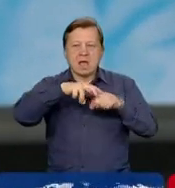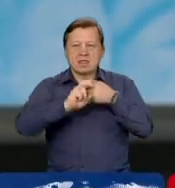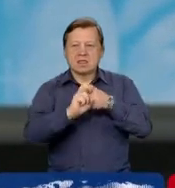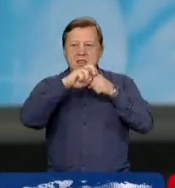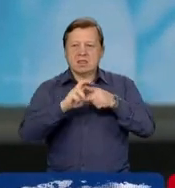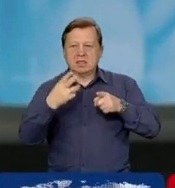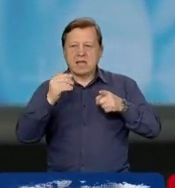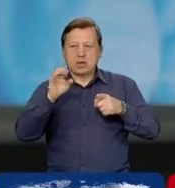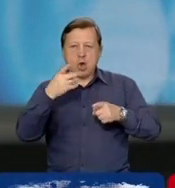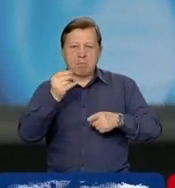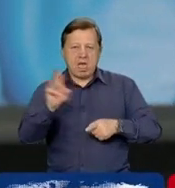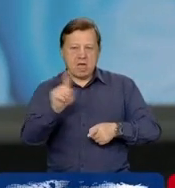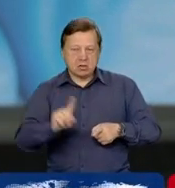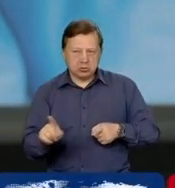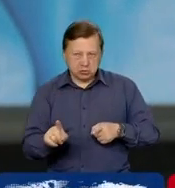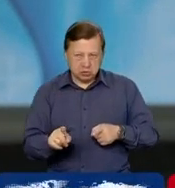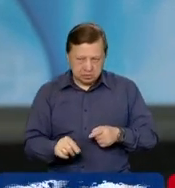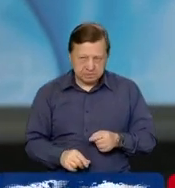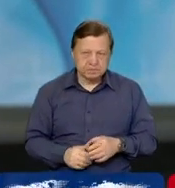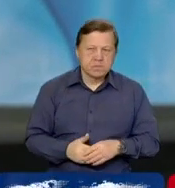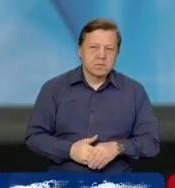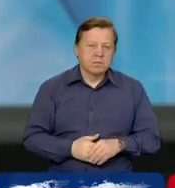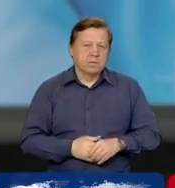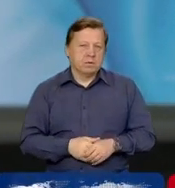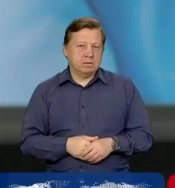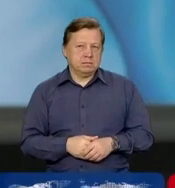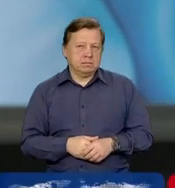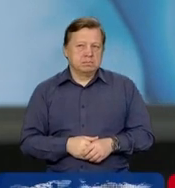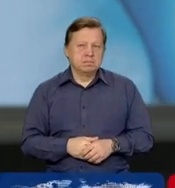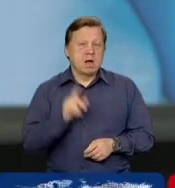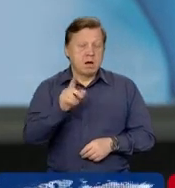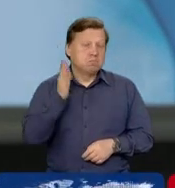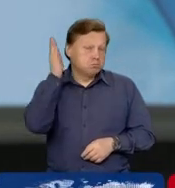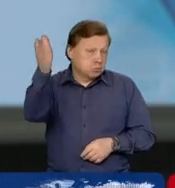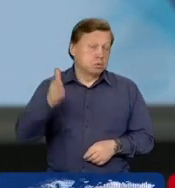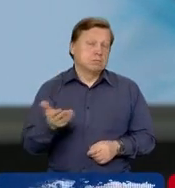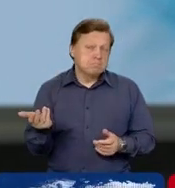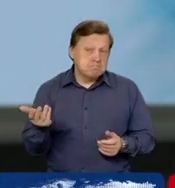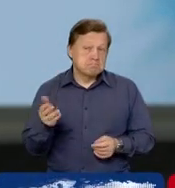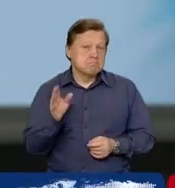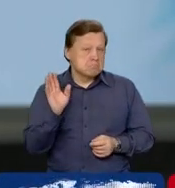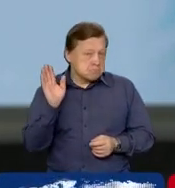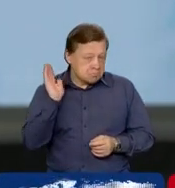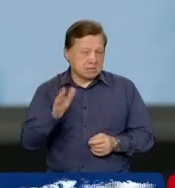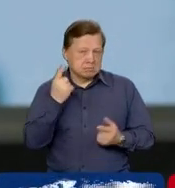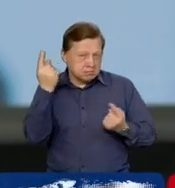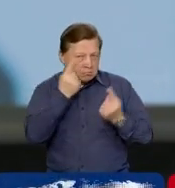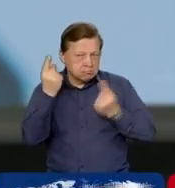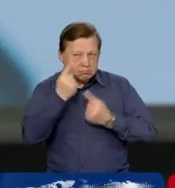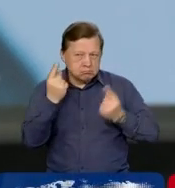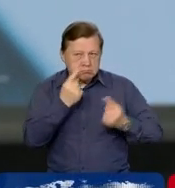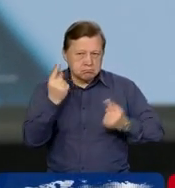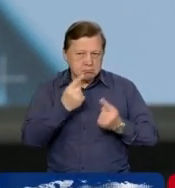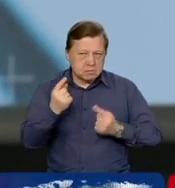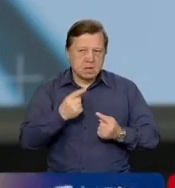ma żadnego w tej chwili praktycznego zastosowania, oprócz tego, że w przyszłości będziemy pewnie bardzo się zastanawiać, jak korzystać z